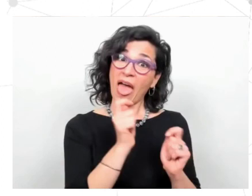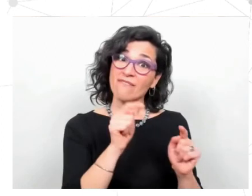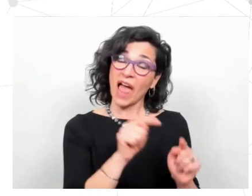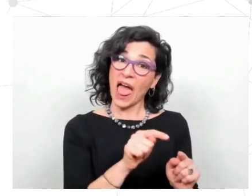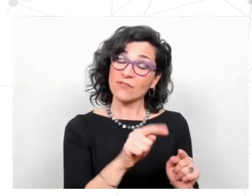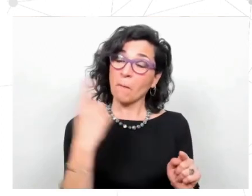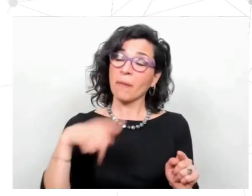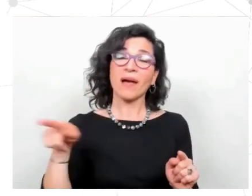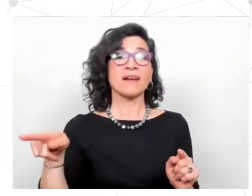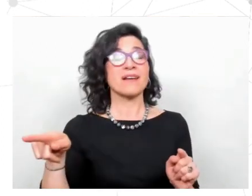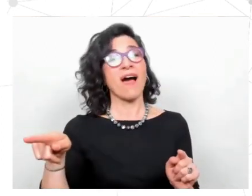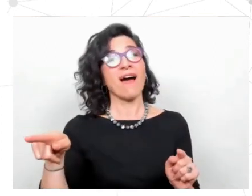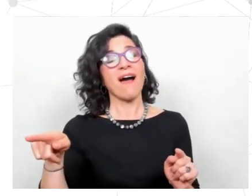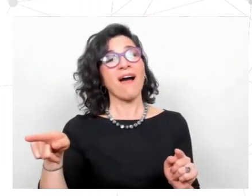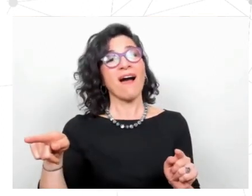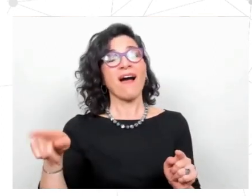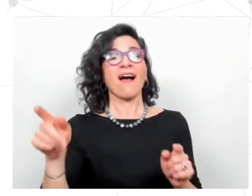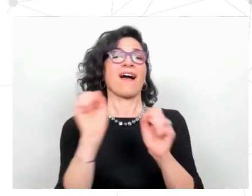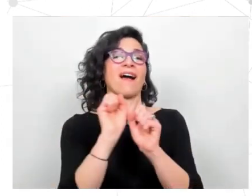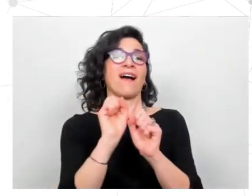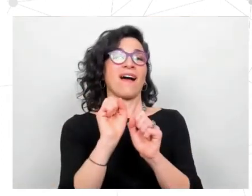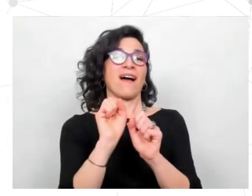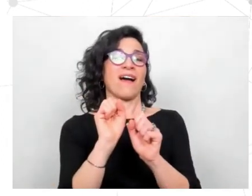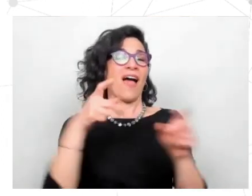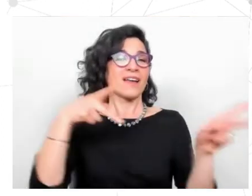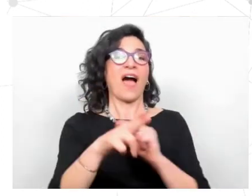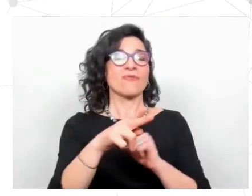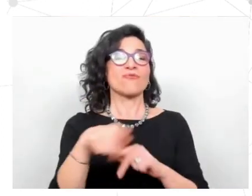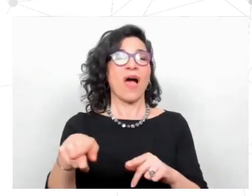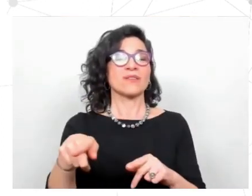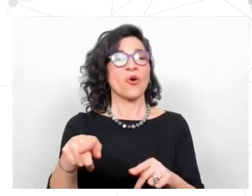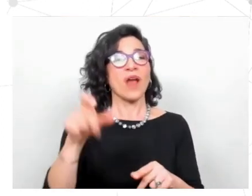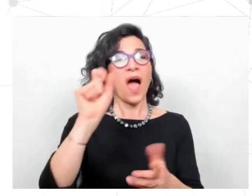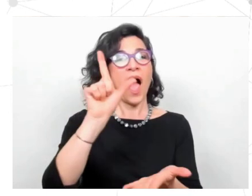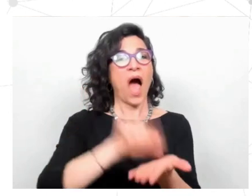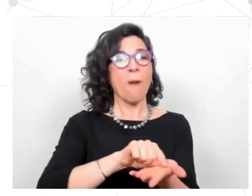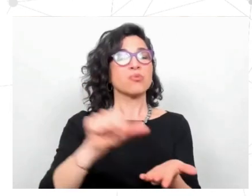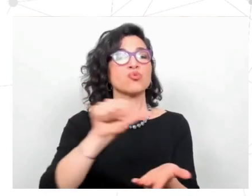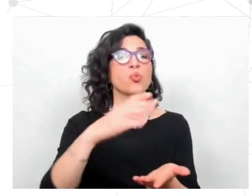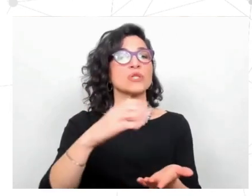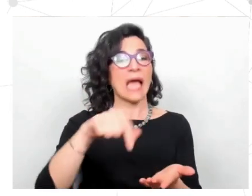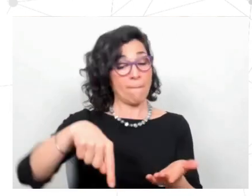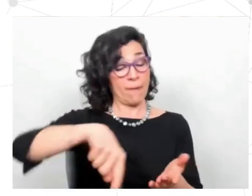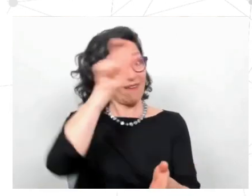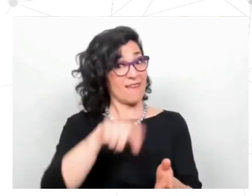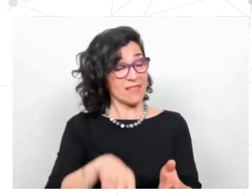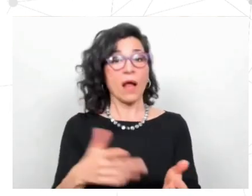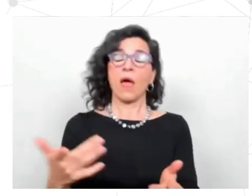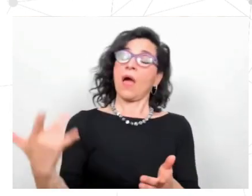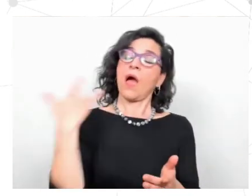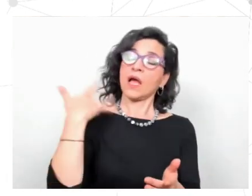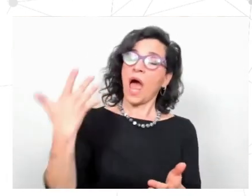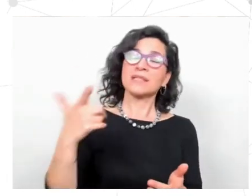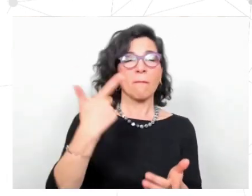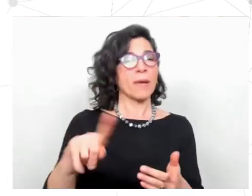lancio dei Soundscape in Italia. Vi ringraziamo per tutte le preziose informazioni e